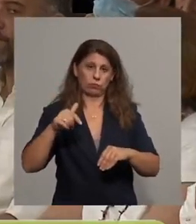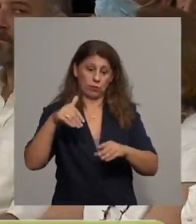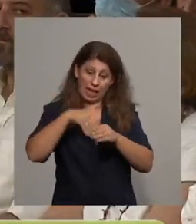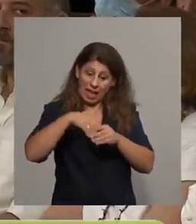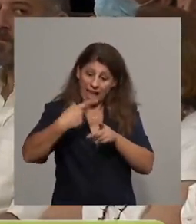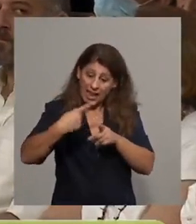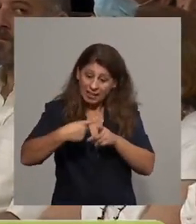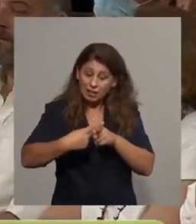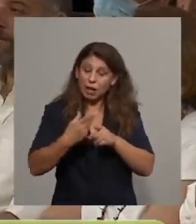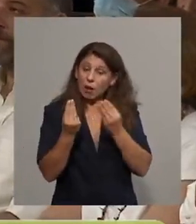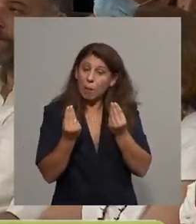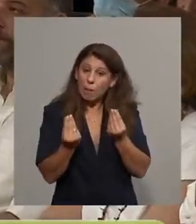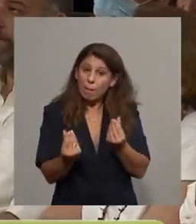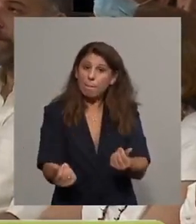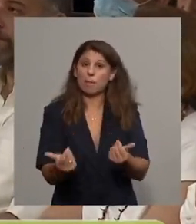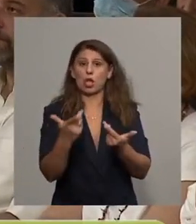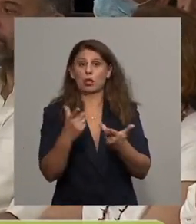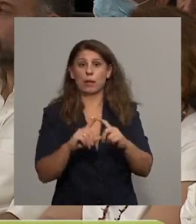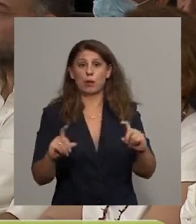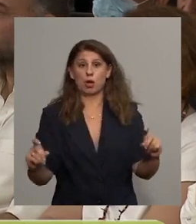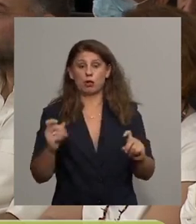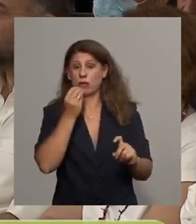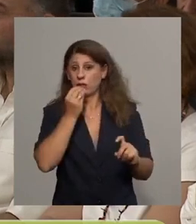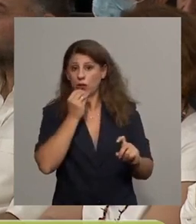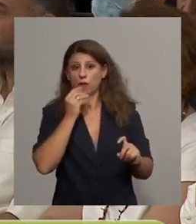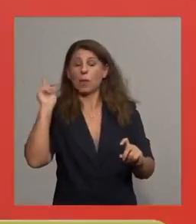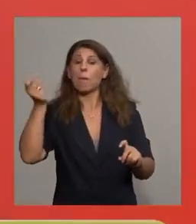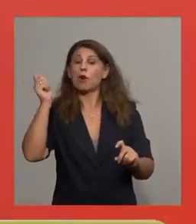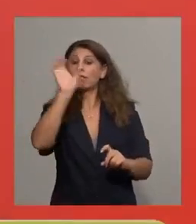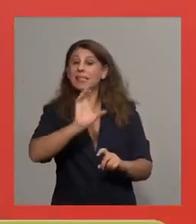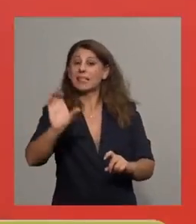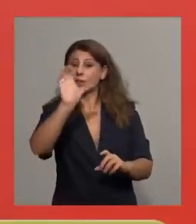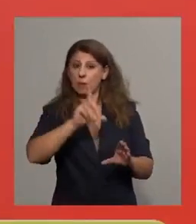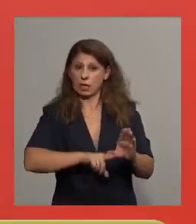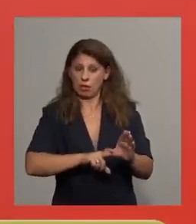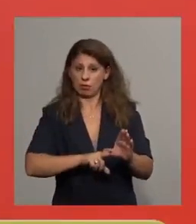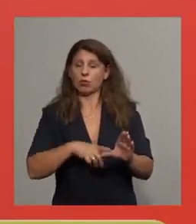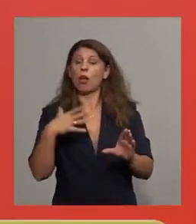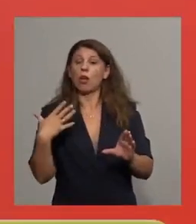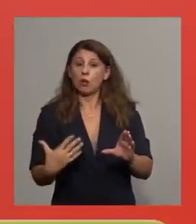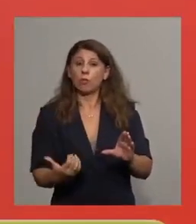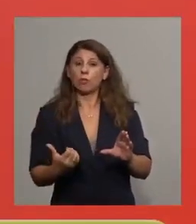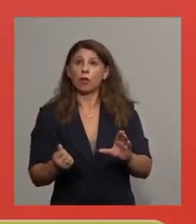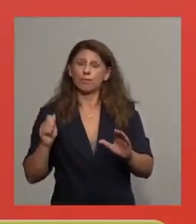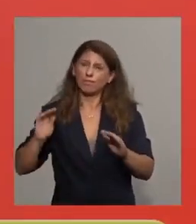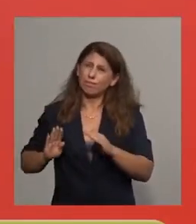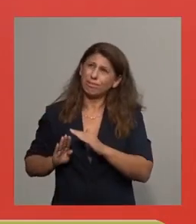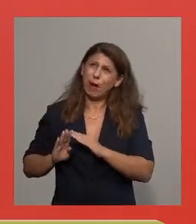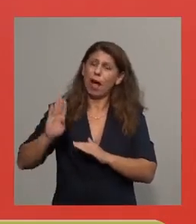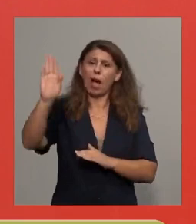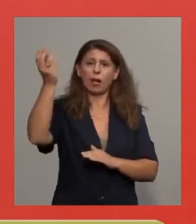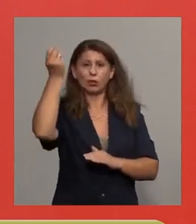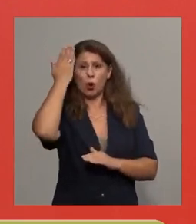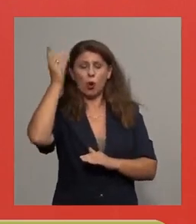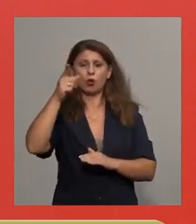αγροτικών προϊόντων της διατροφής μας, η πολιτική της Ευρωπαϊκής Ένωσης που έχει εκτινάξει το κόστος